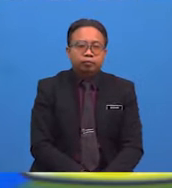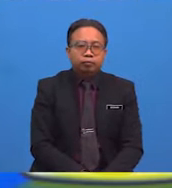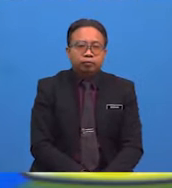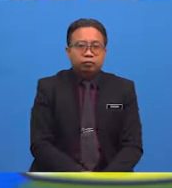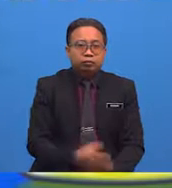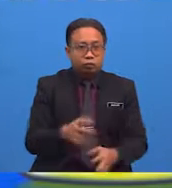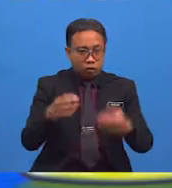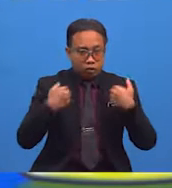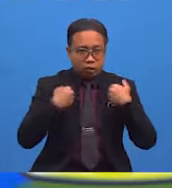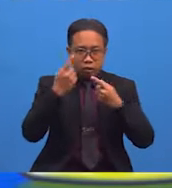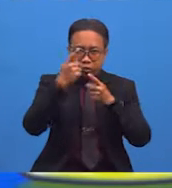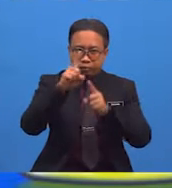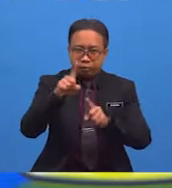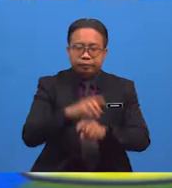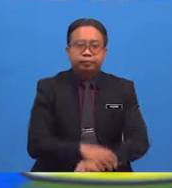Dah ada jawapan ke?